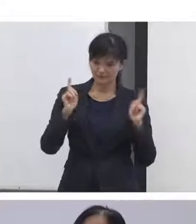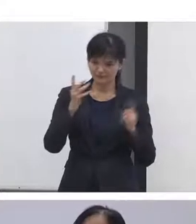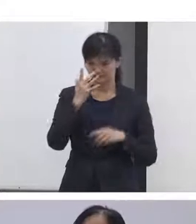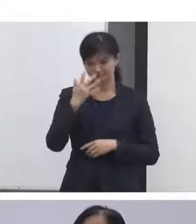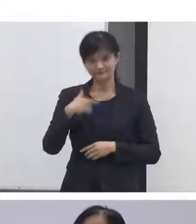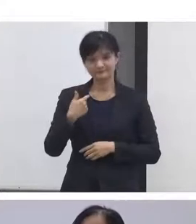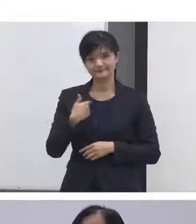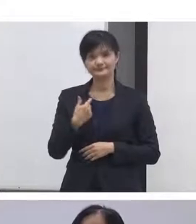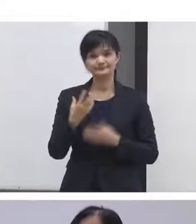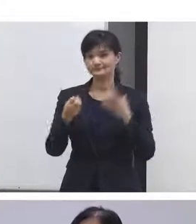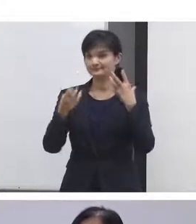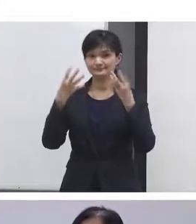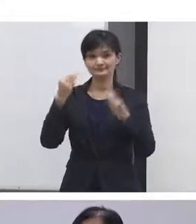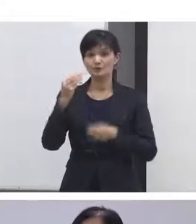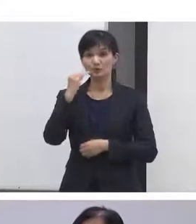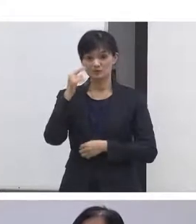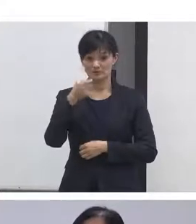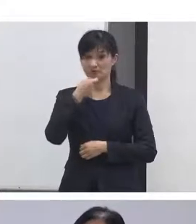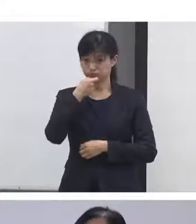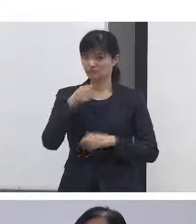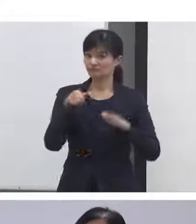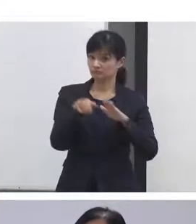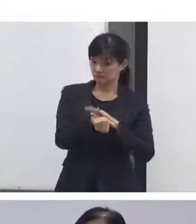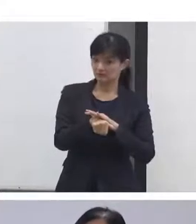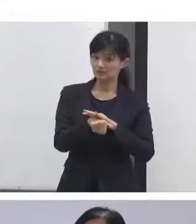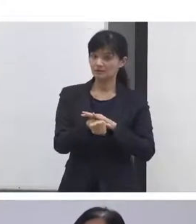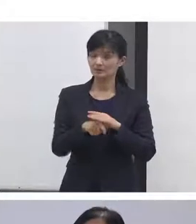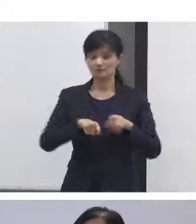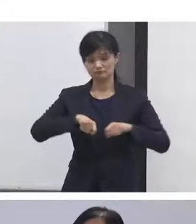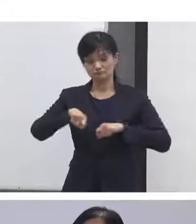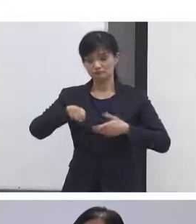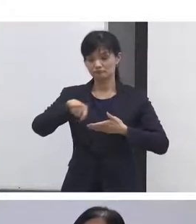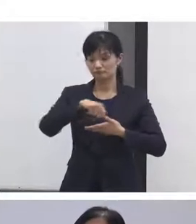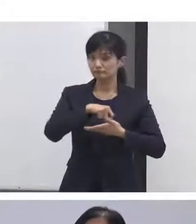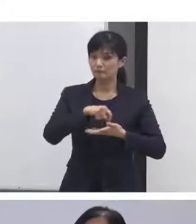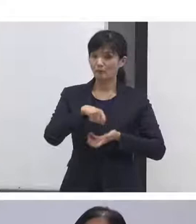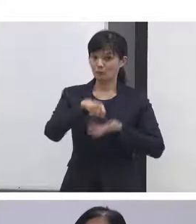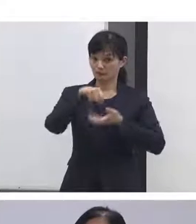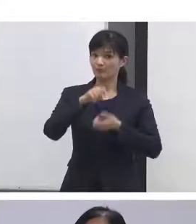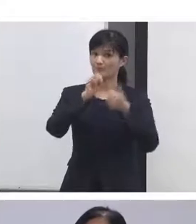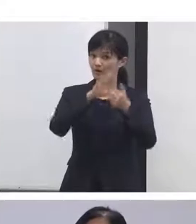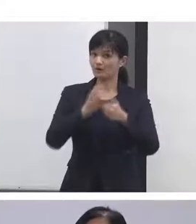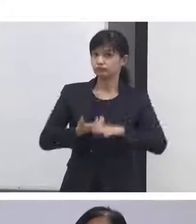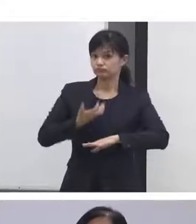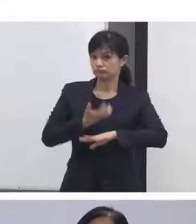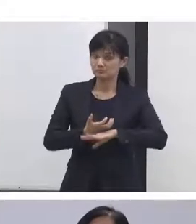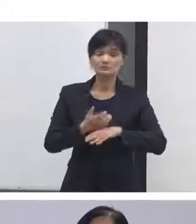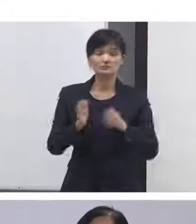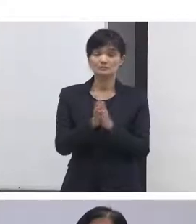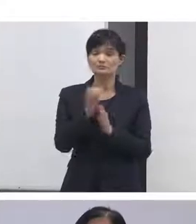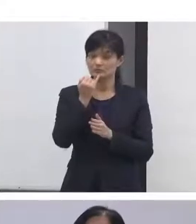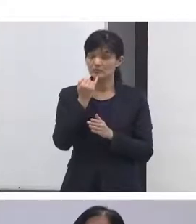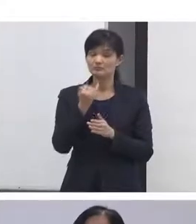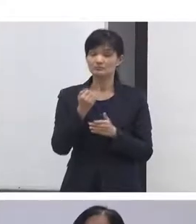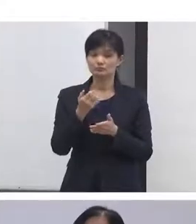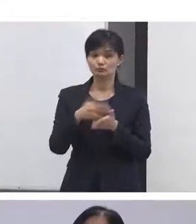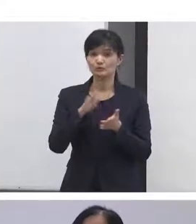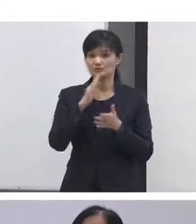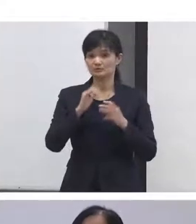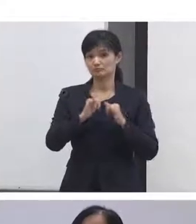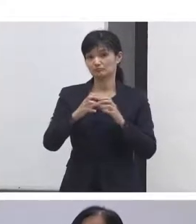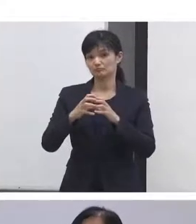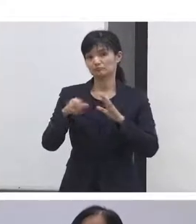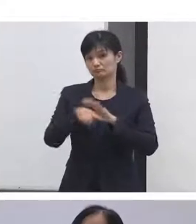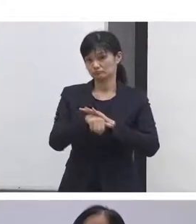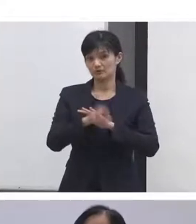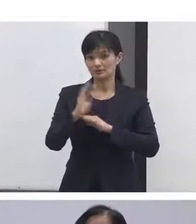但是你愿意来参加、来提案，然后来贡献，都可以变成社群一份子。但是当然参与的程度会